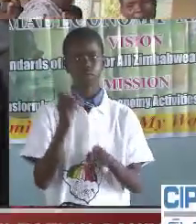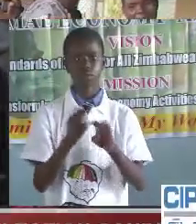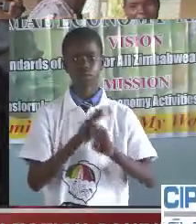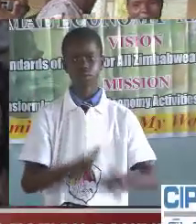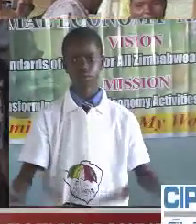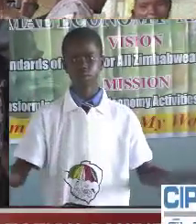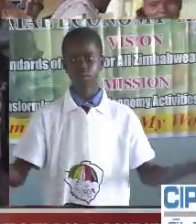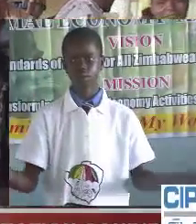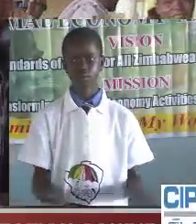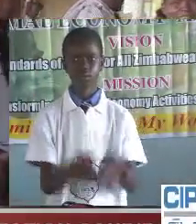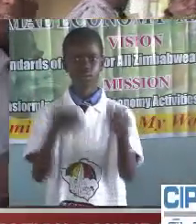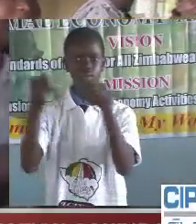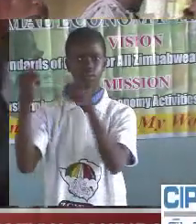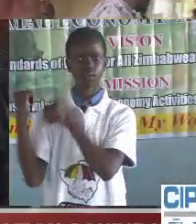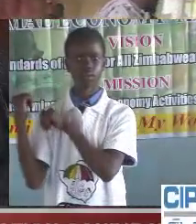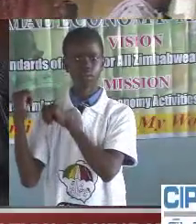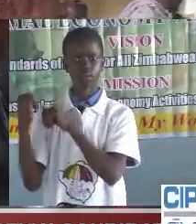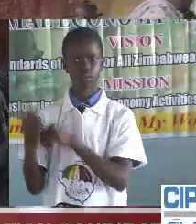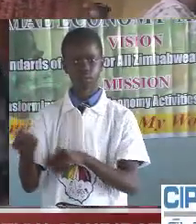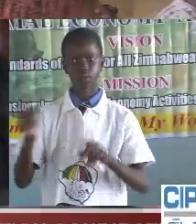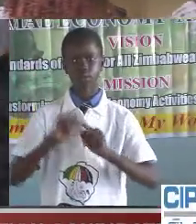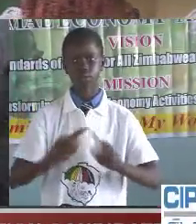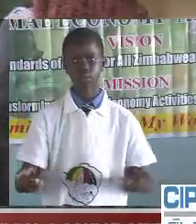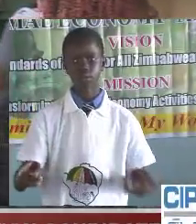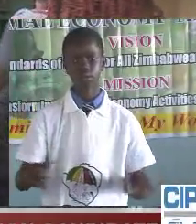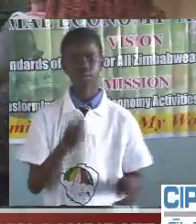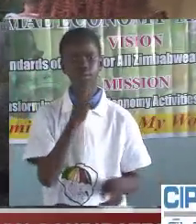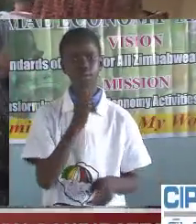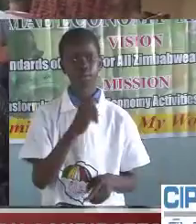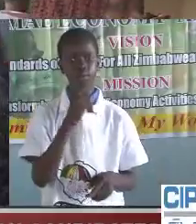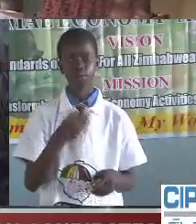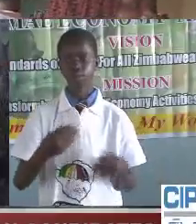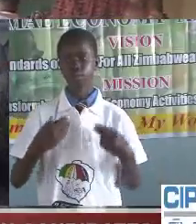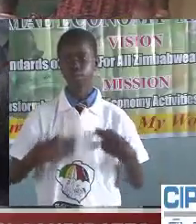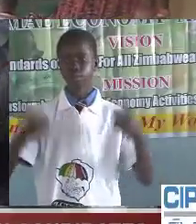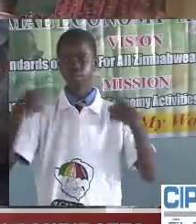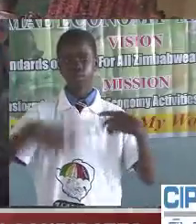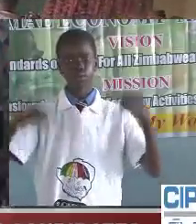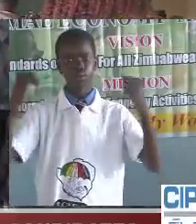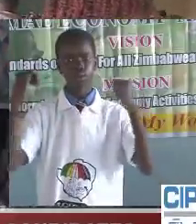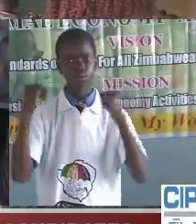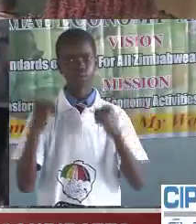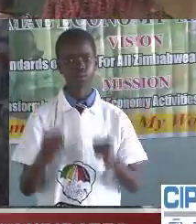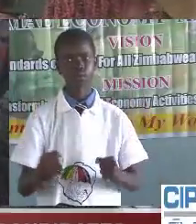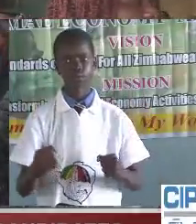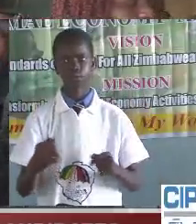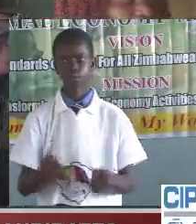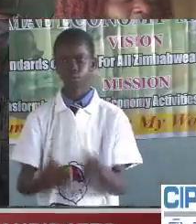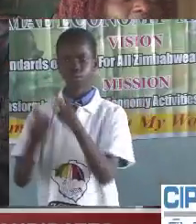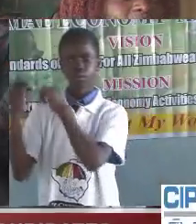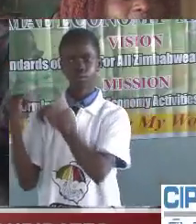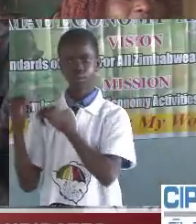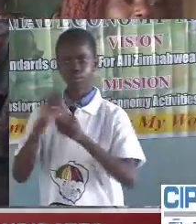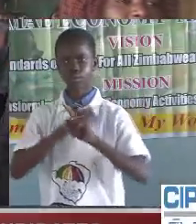kufamba nepamupata weJeriko. Baba isimbise irege kudzokera